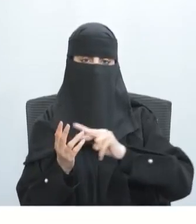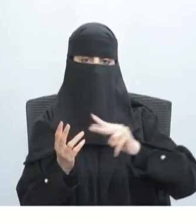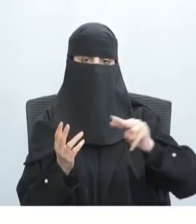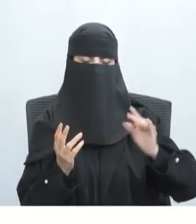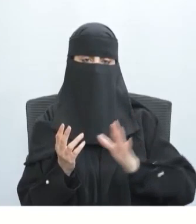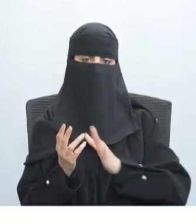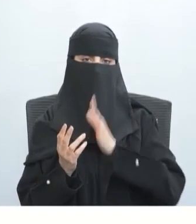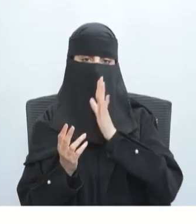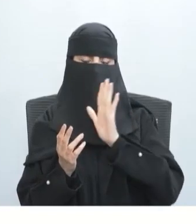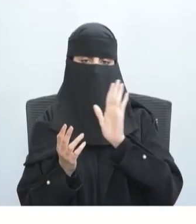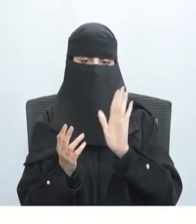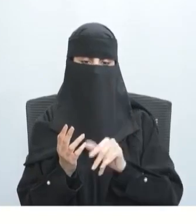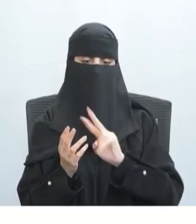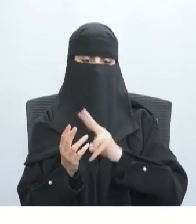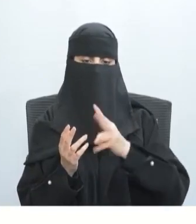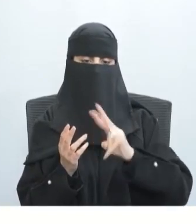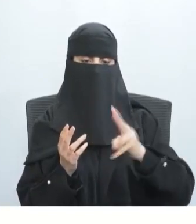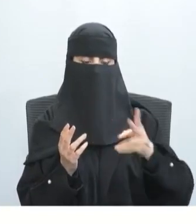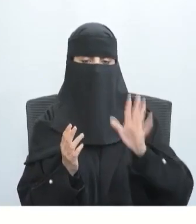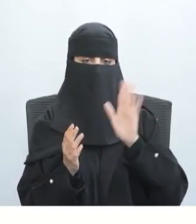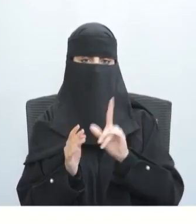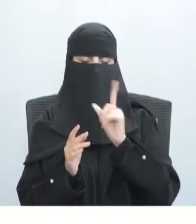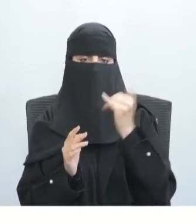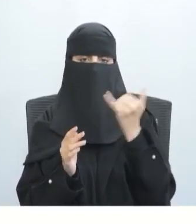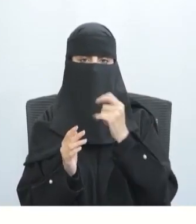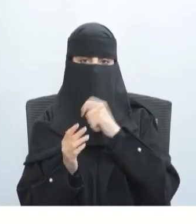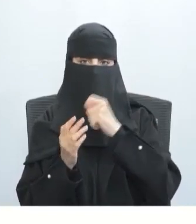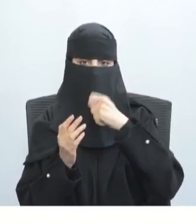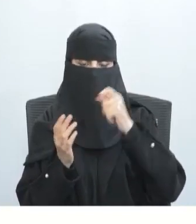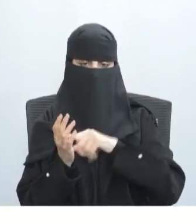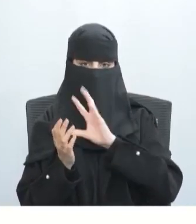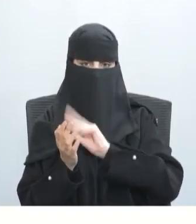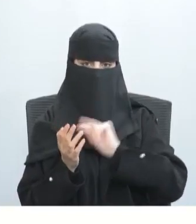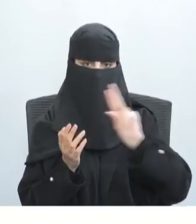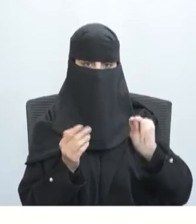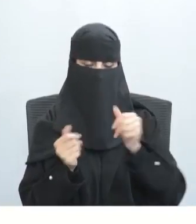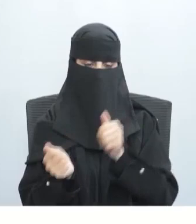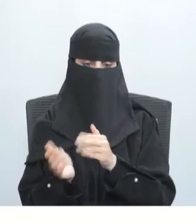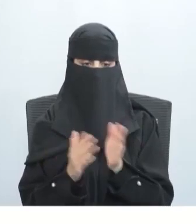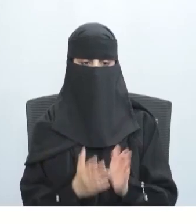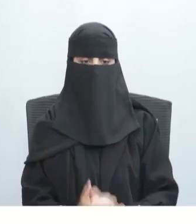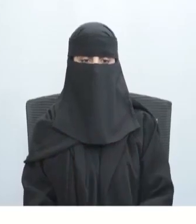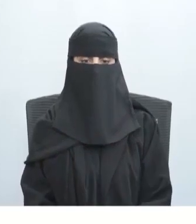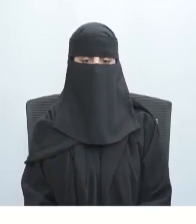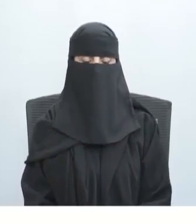وبالتالي قد تختلف بعض المفاتيح والرموز ولكن بالتاكيد لكل حاسبه طريقه معينه